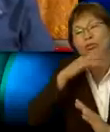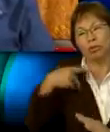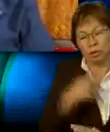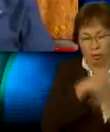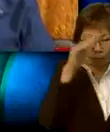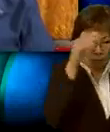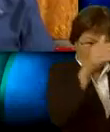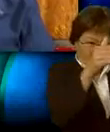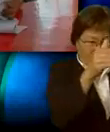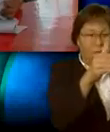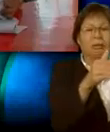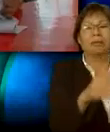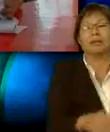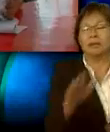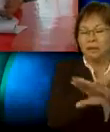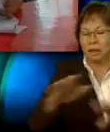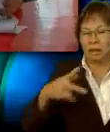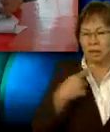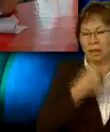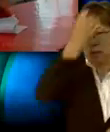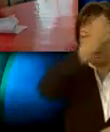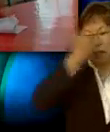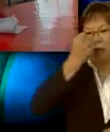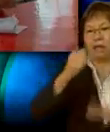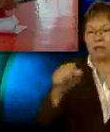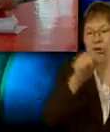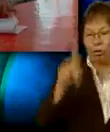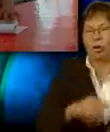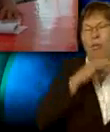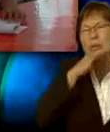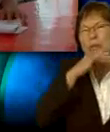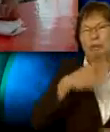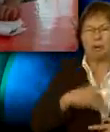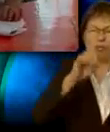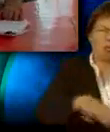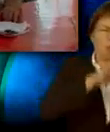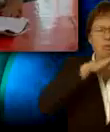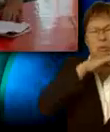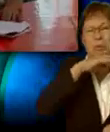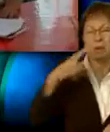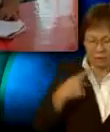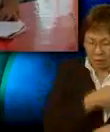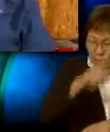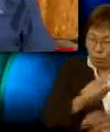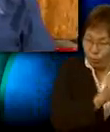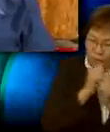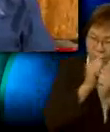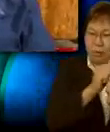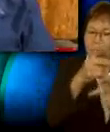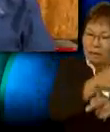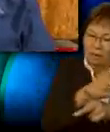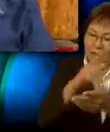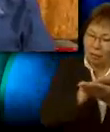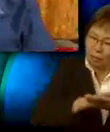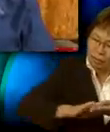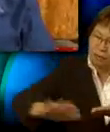perlu prihatin dengan mereka juga. Janganlah kita bersikap seperti seorang yang pengotor dan mengotorkan sekolah. Kita perlu bersama-sama